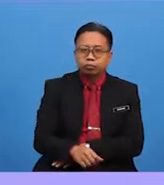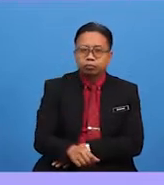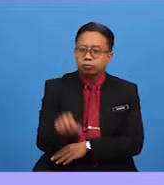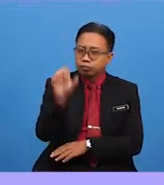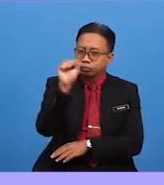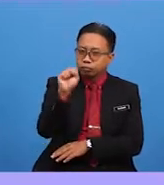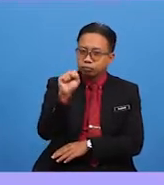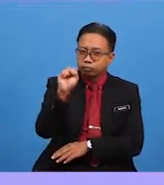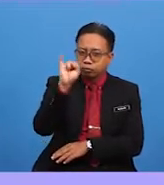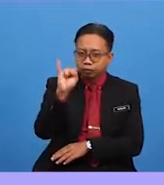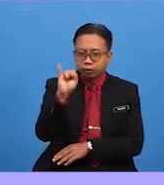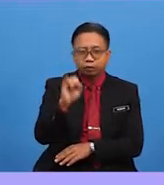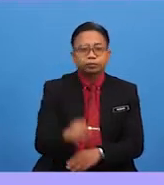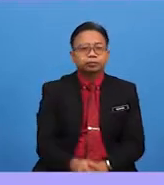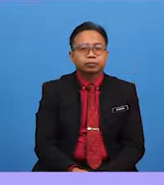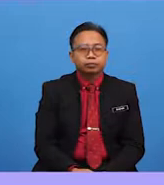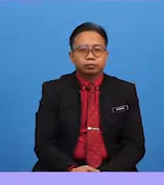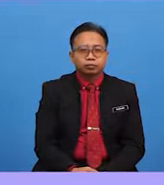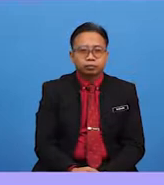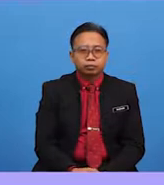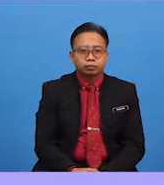mo, kal, si.